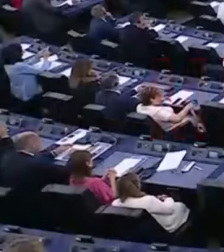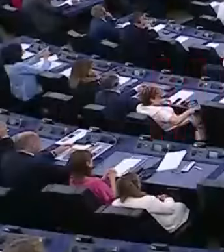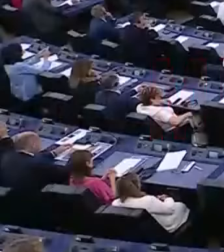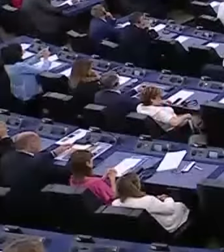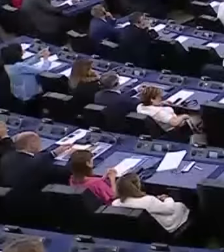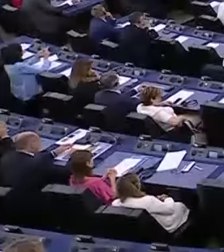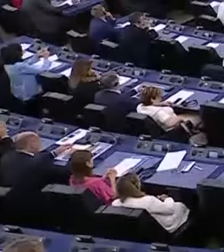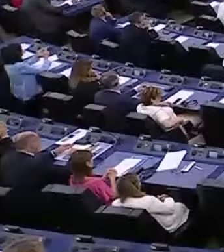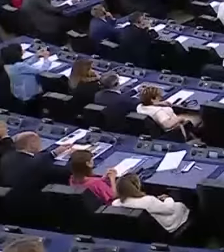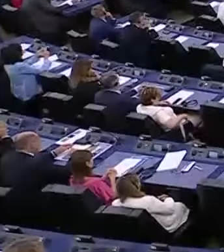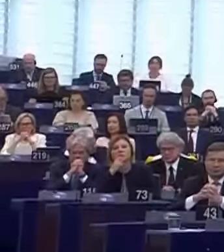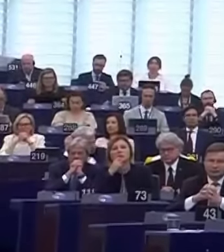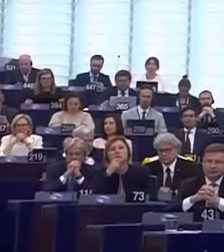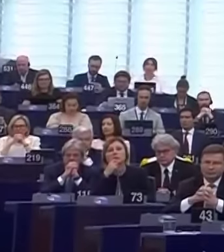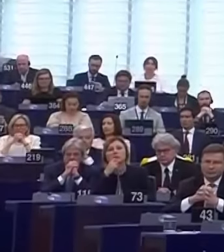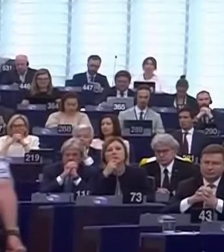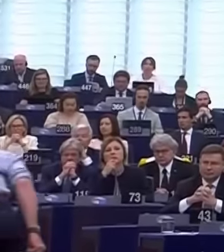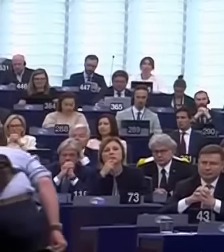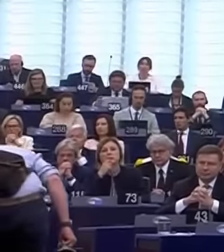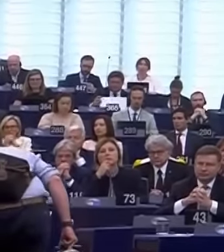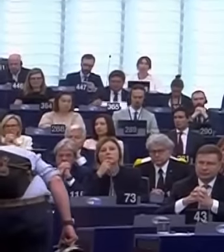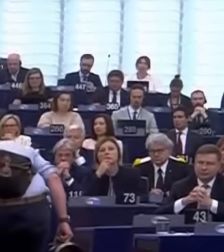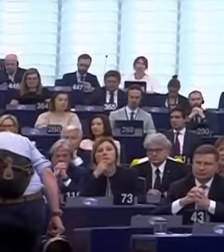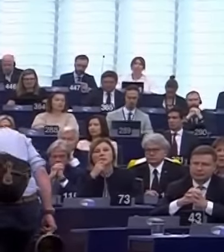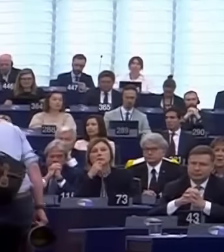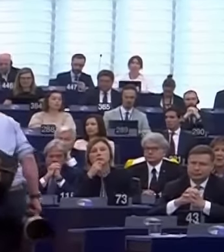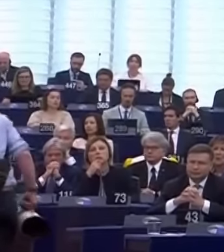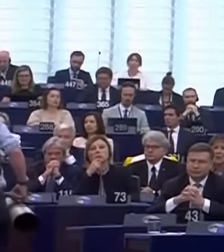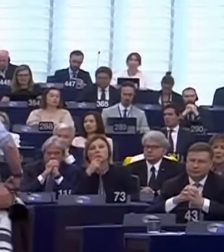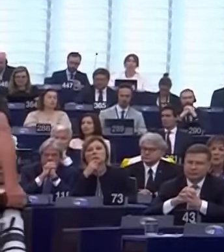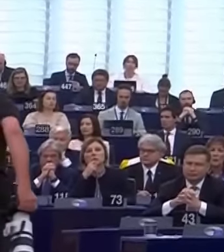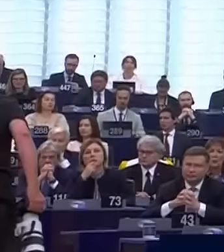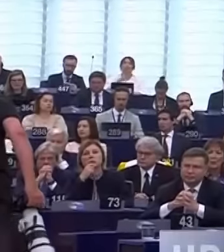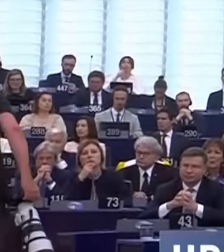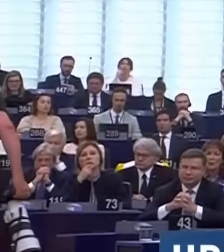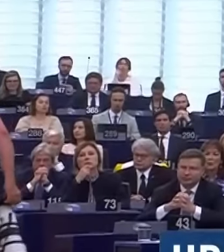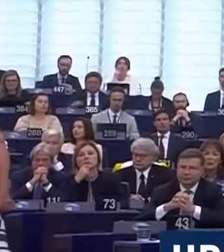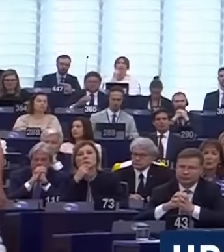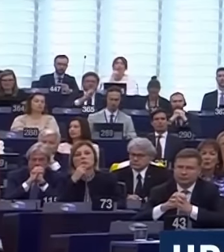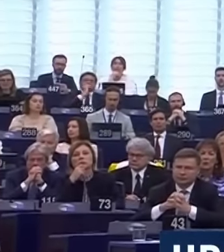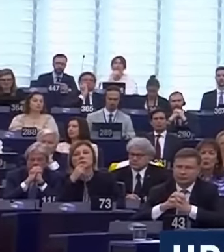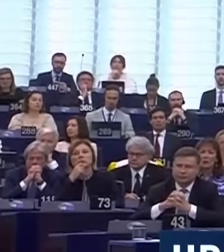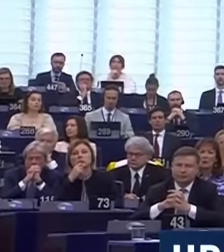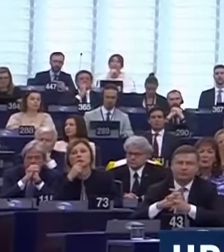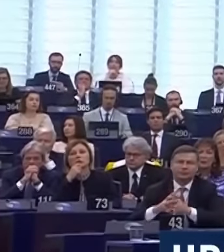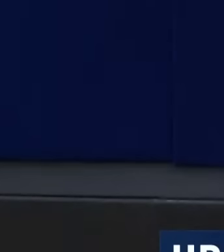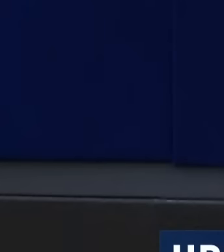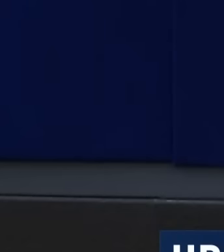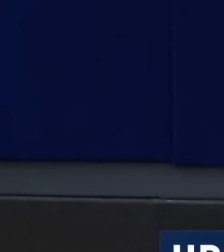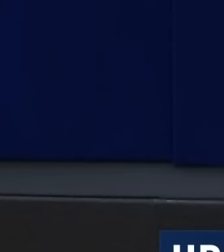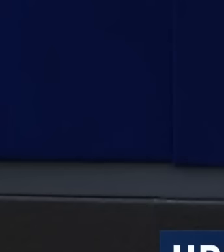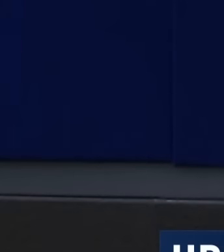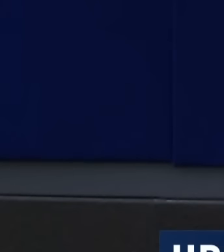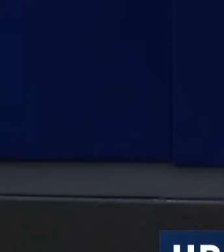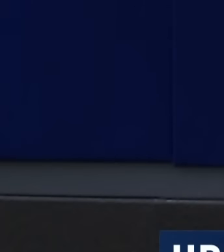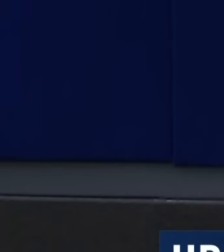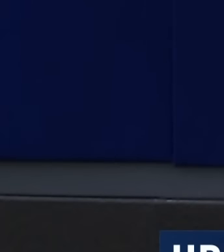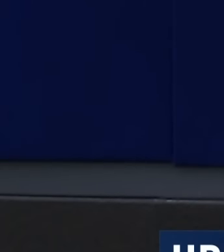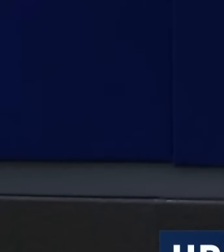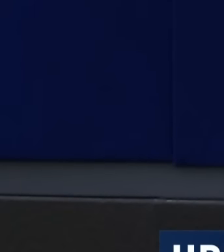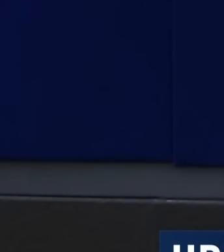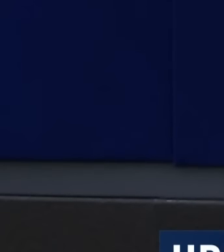wystąpienia nie pozwolę na to żeby demagodzy i ekstremiści zniszczyli naszą Europę nasz Europejski styl życia